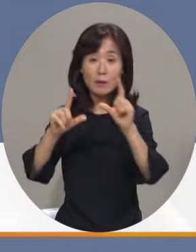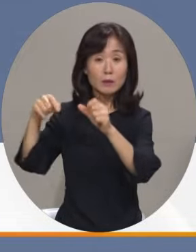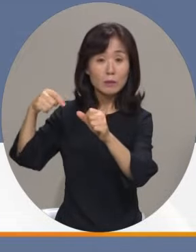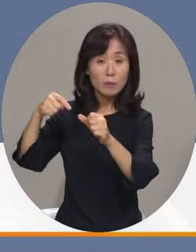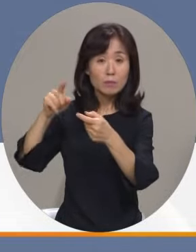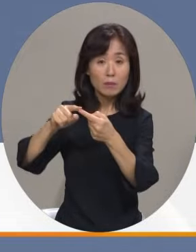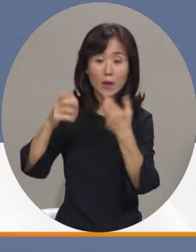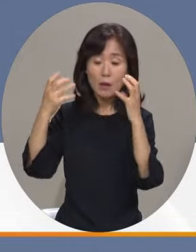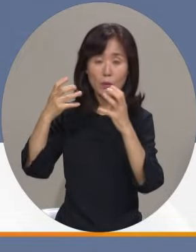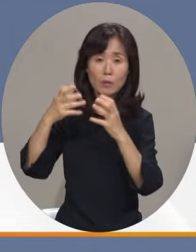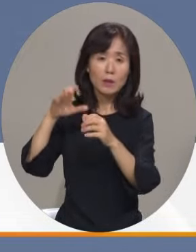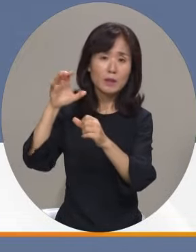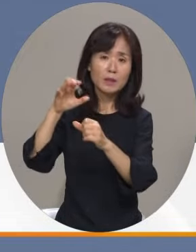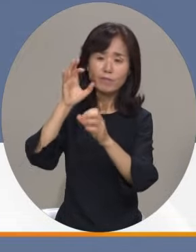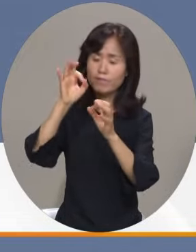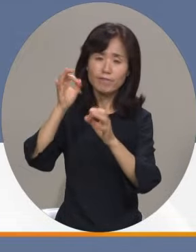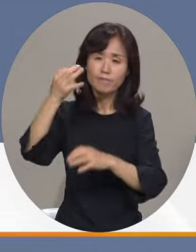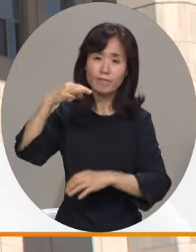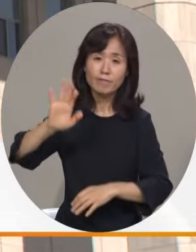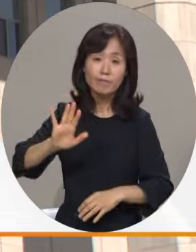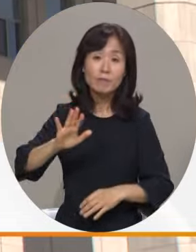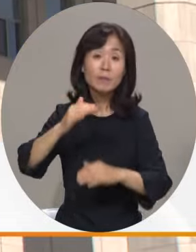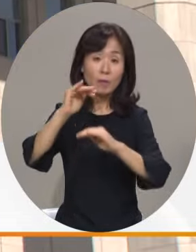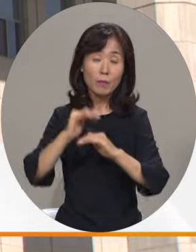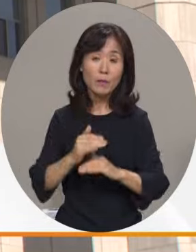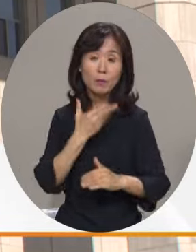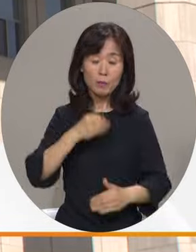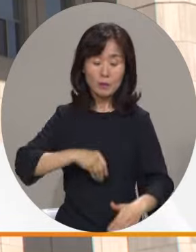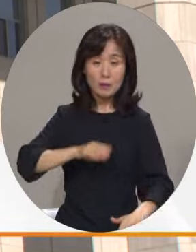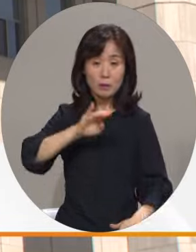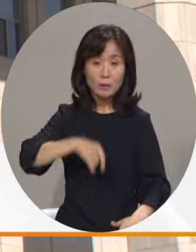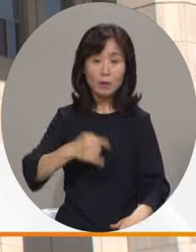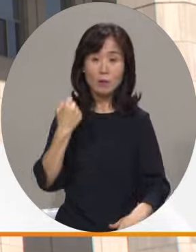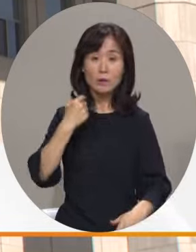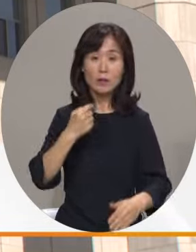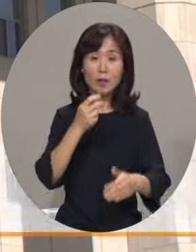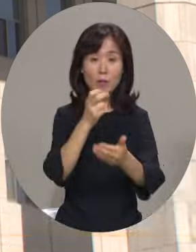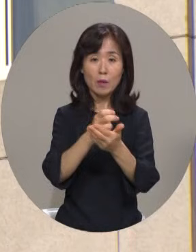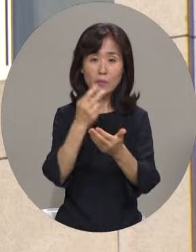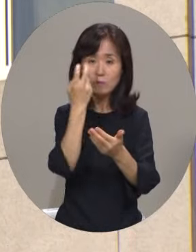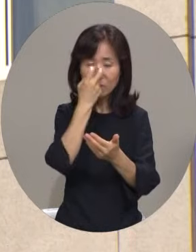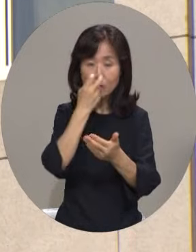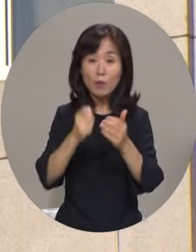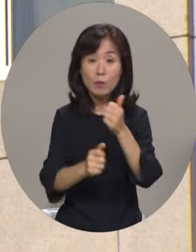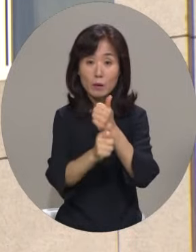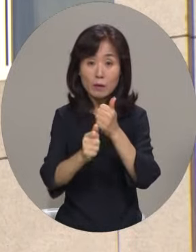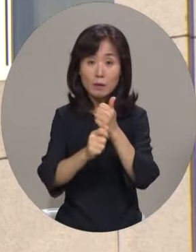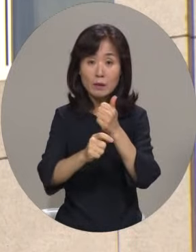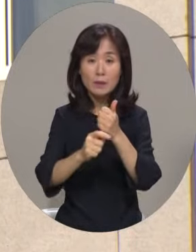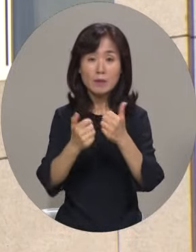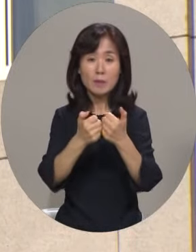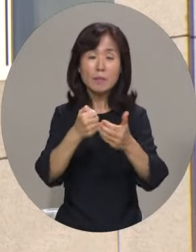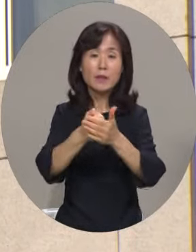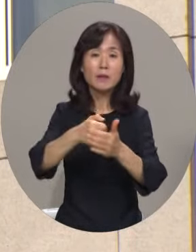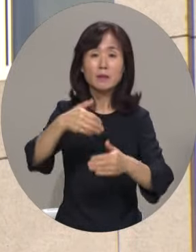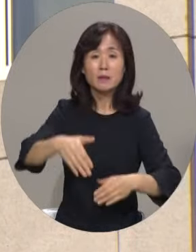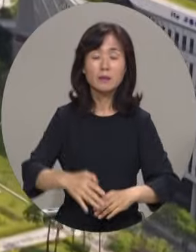보지 않는다는 내용이 핵심입니다. 보건복지위는 어제 법안 소위원회를 열었지만 의결에는 이르지